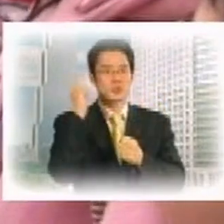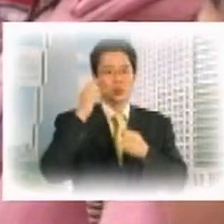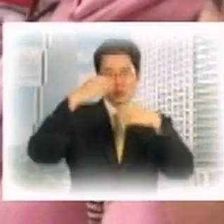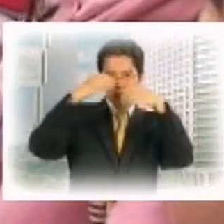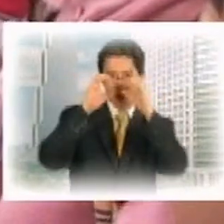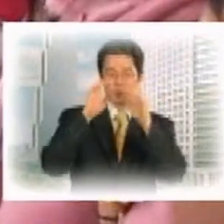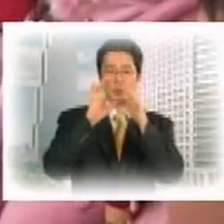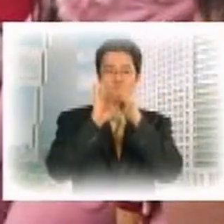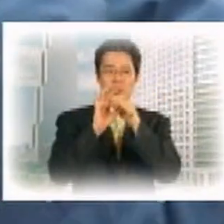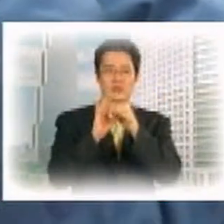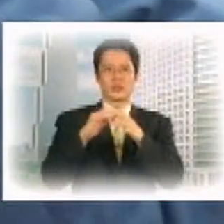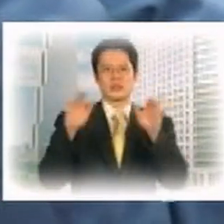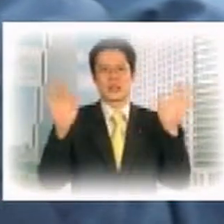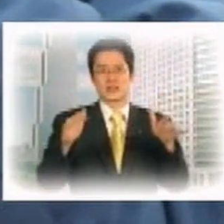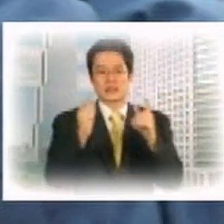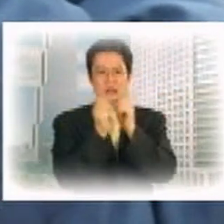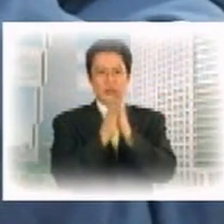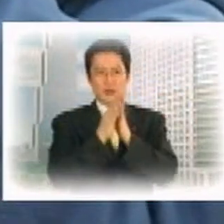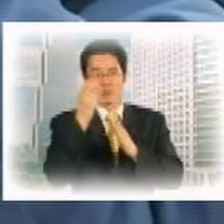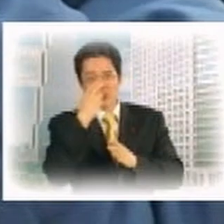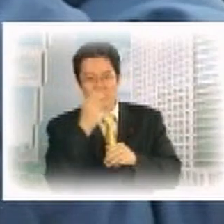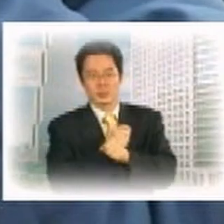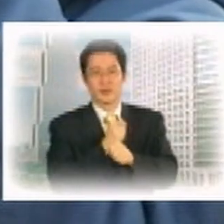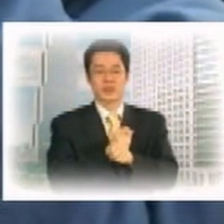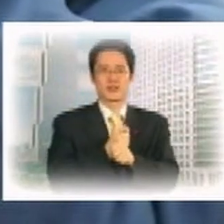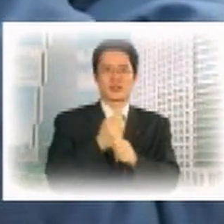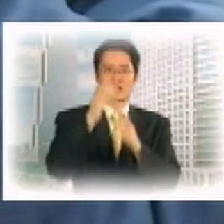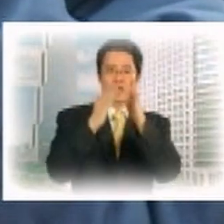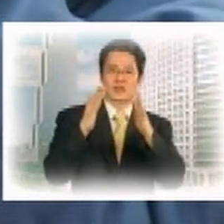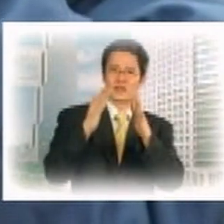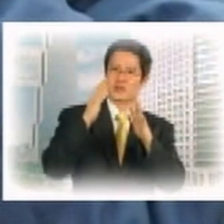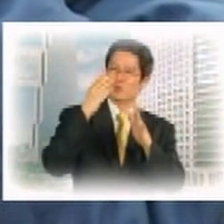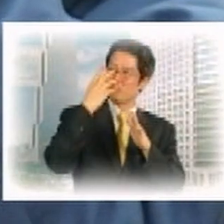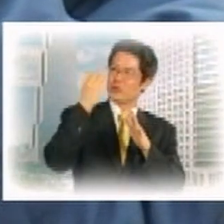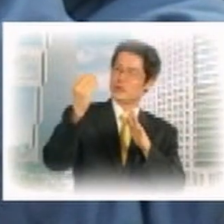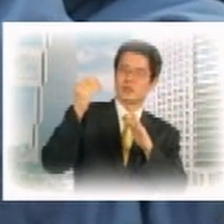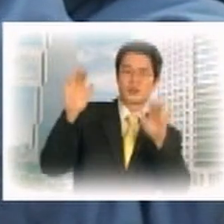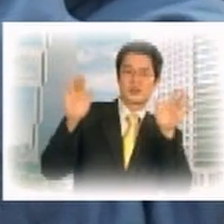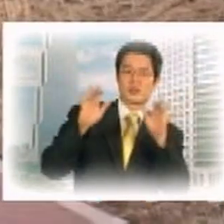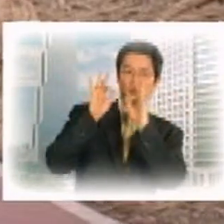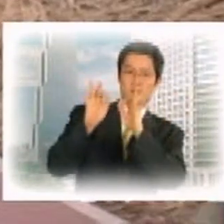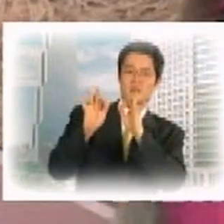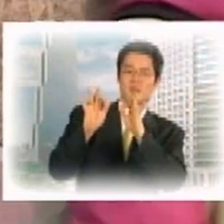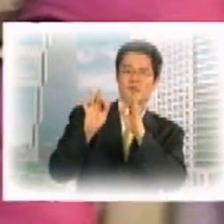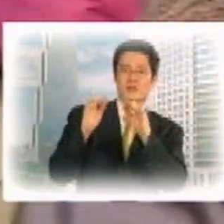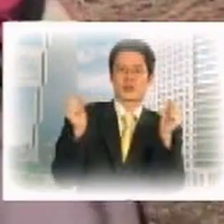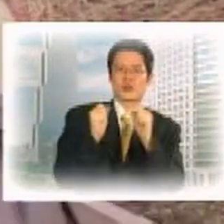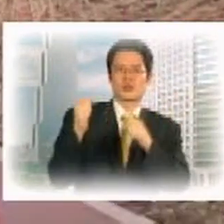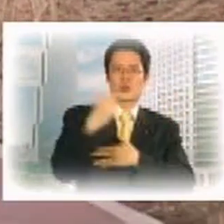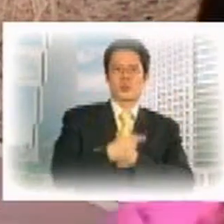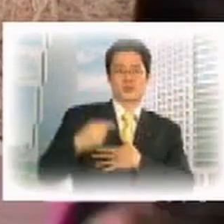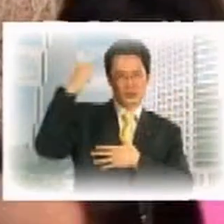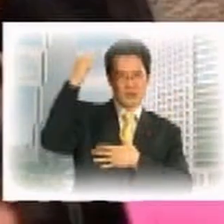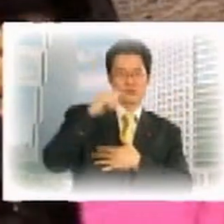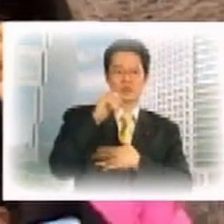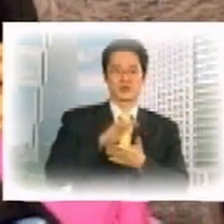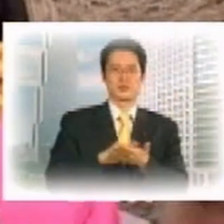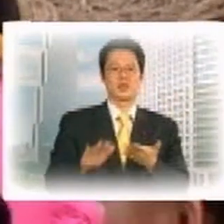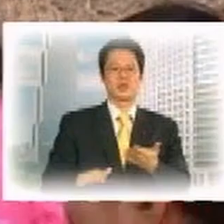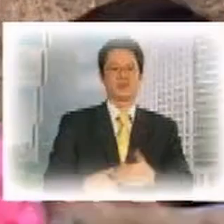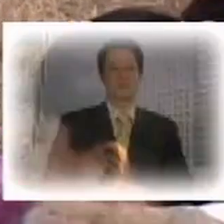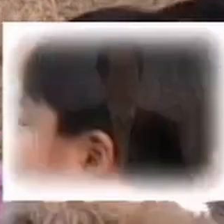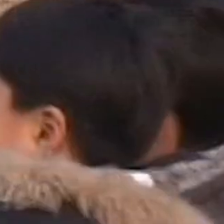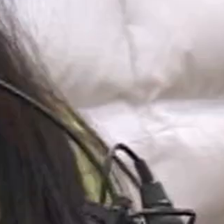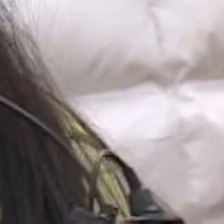직접 새를 관찰합니다. 자연 생태를 공부하고 갈대 사이로 보이는 철새들을 바라보며 겨울을 온몸으로 느낄 수 있었습니다.